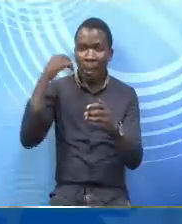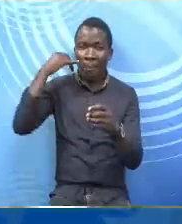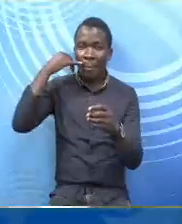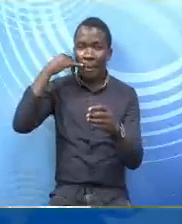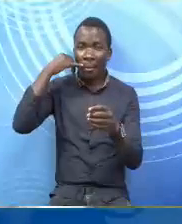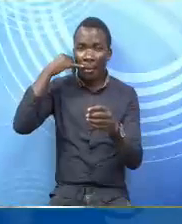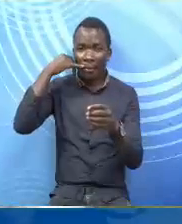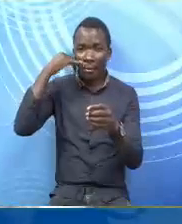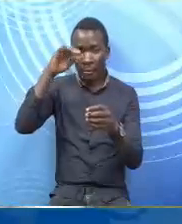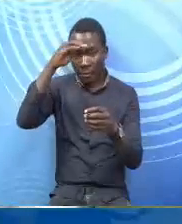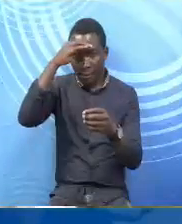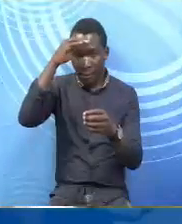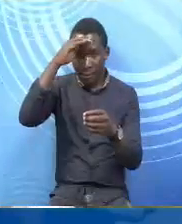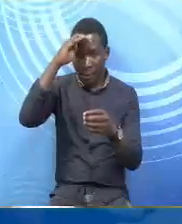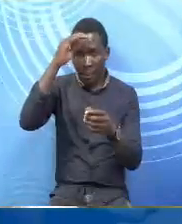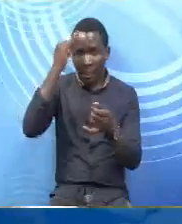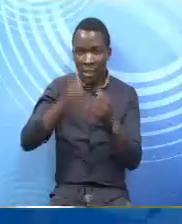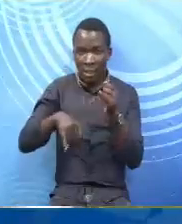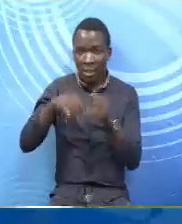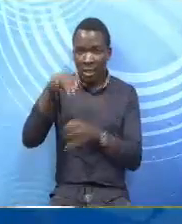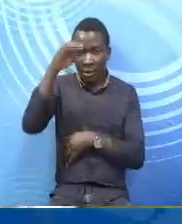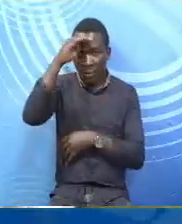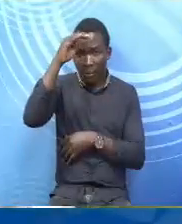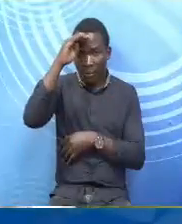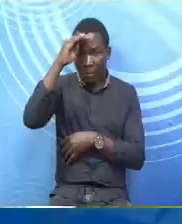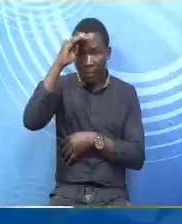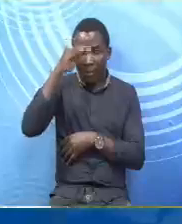polisi. Yamara kuyamagara ikaza,